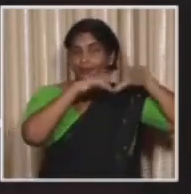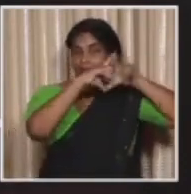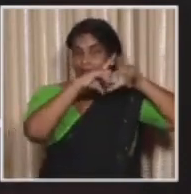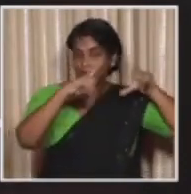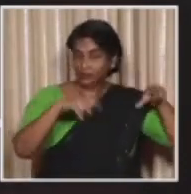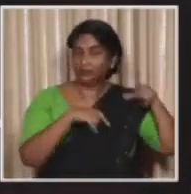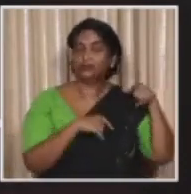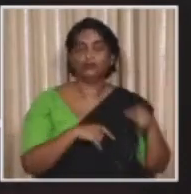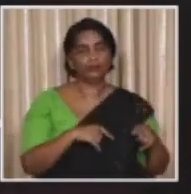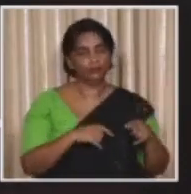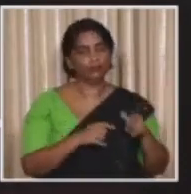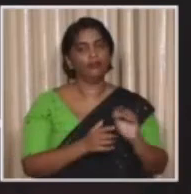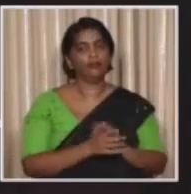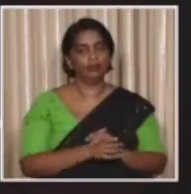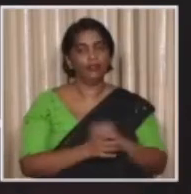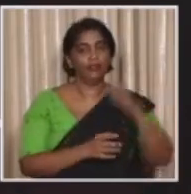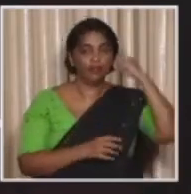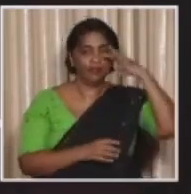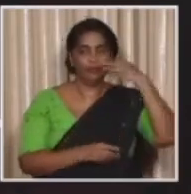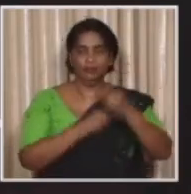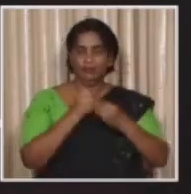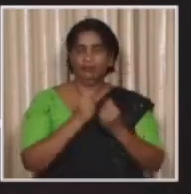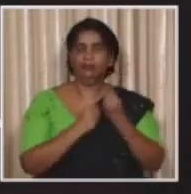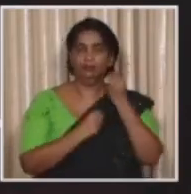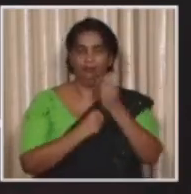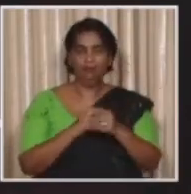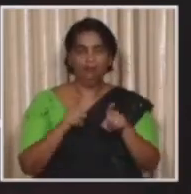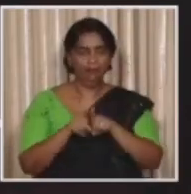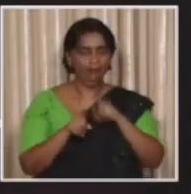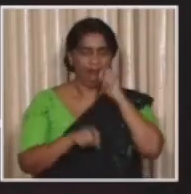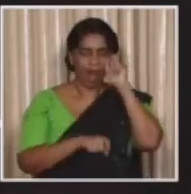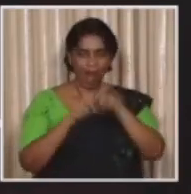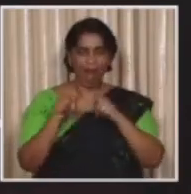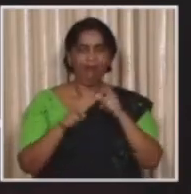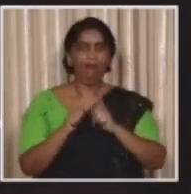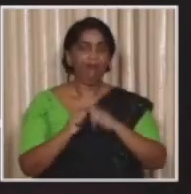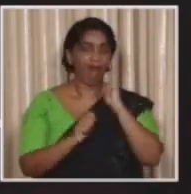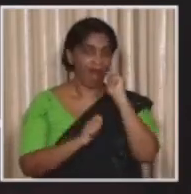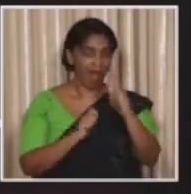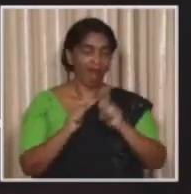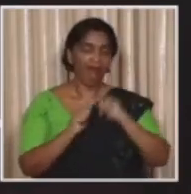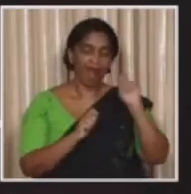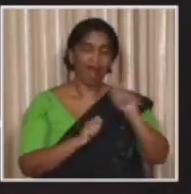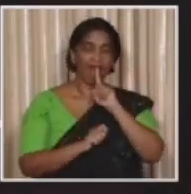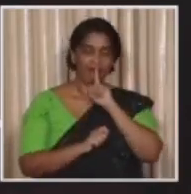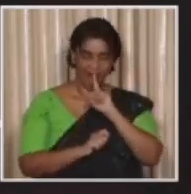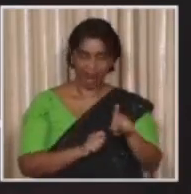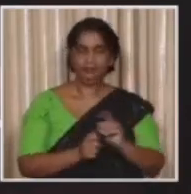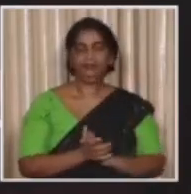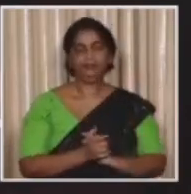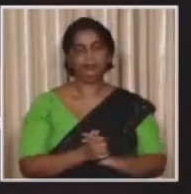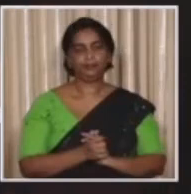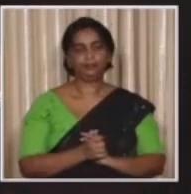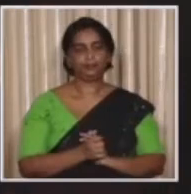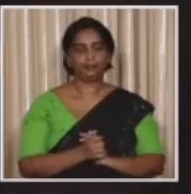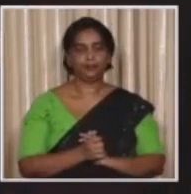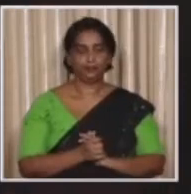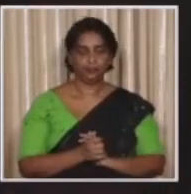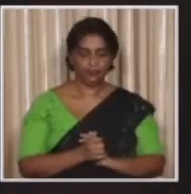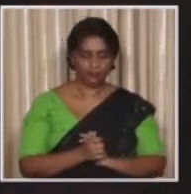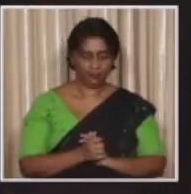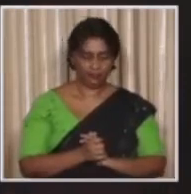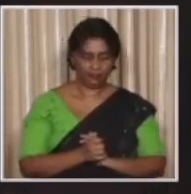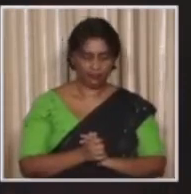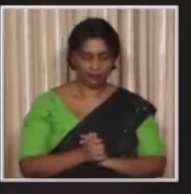ශක්තියෙන් ඒ විදුලි සැපයුම් ලබා දුන්නු සැපයුම් කරුවන්ට බිල් ගෙවන්නේ කියලා එහෙමත් කියනවා දැන්